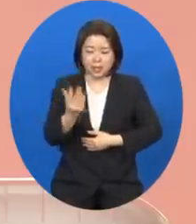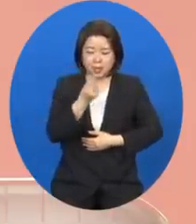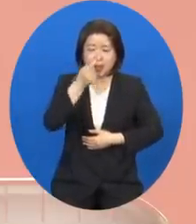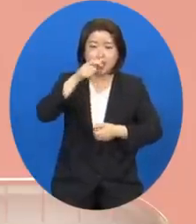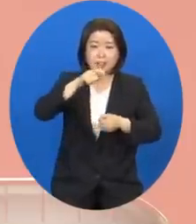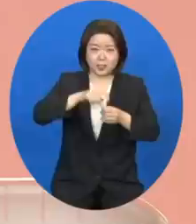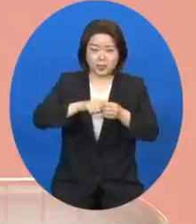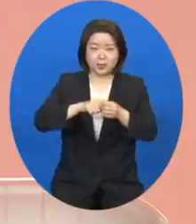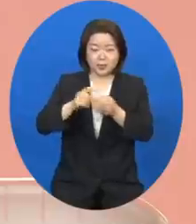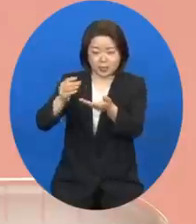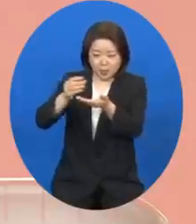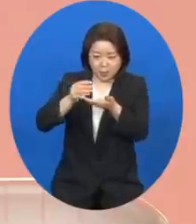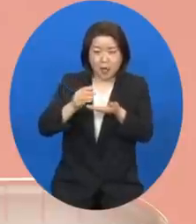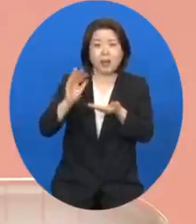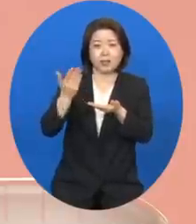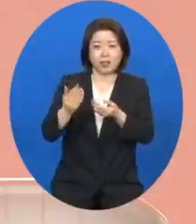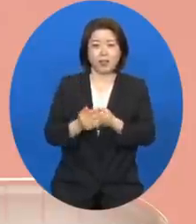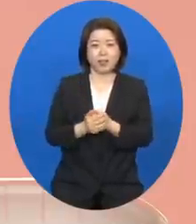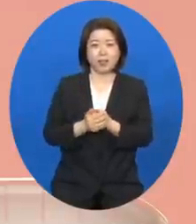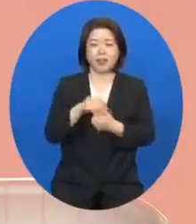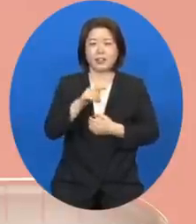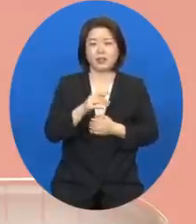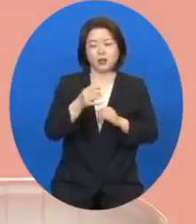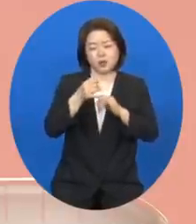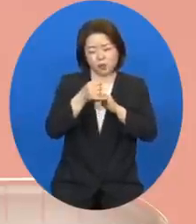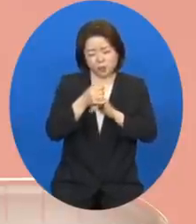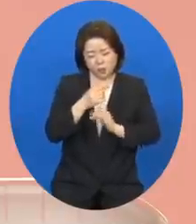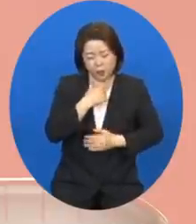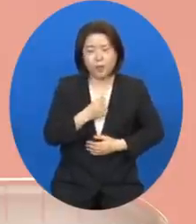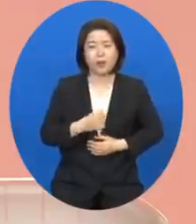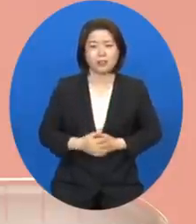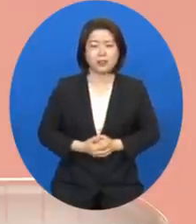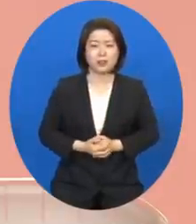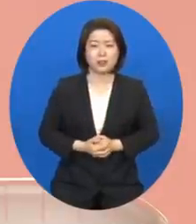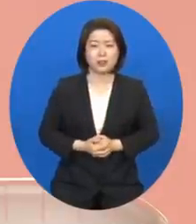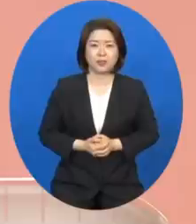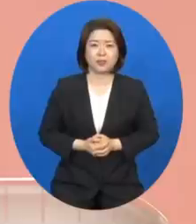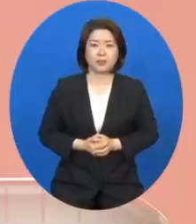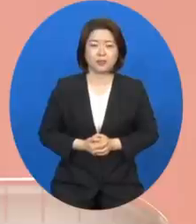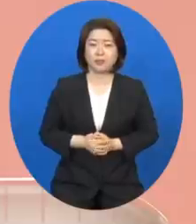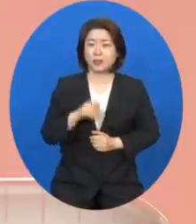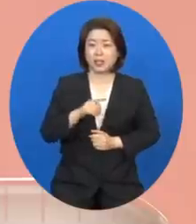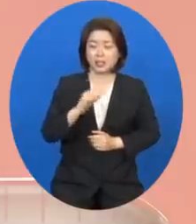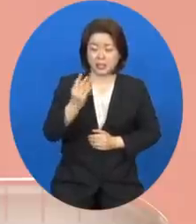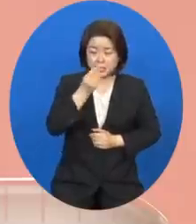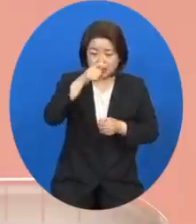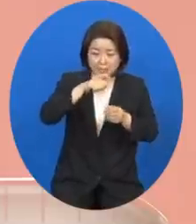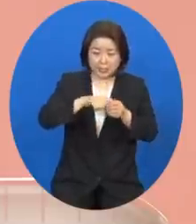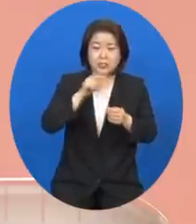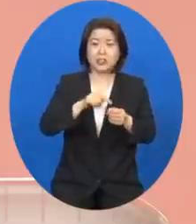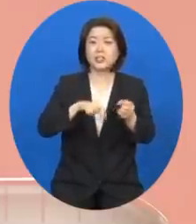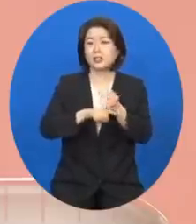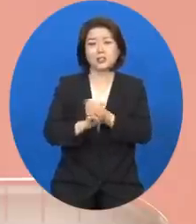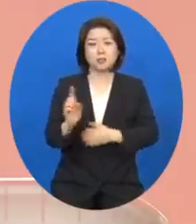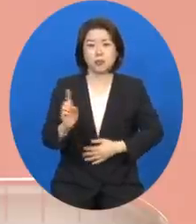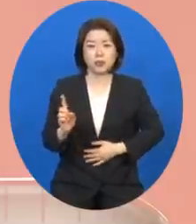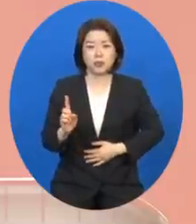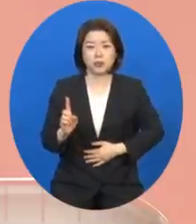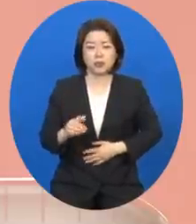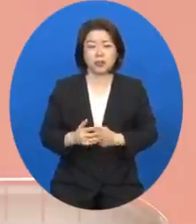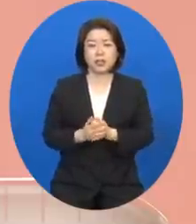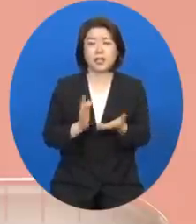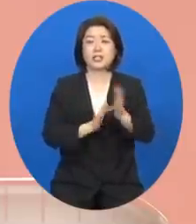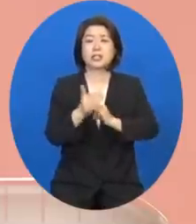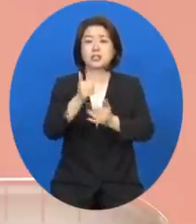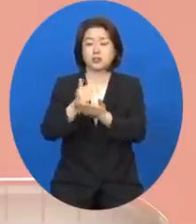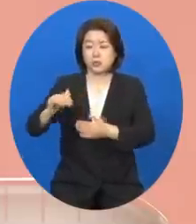합니다. 꼭 성찬을 정말 하고 싶었어요. 이 성찬은 뭐죠? 예수님과